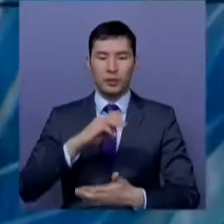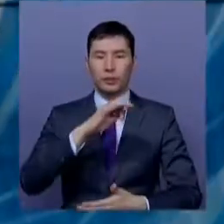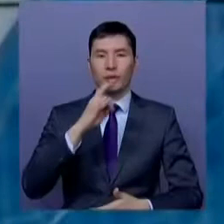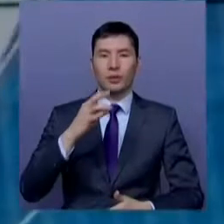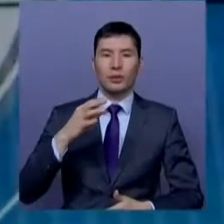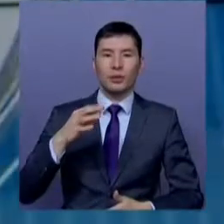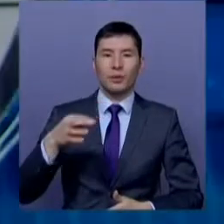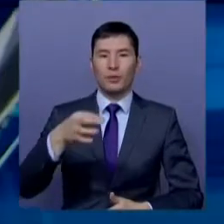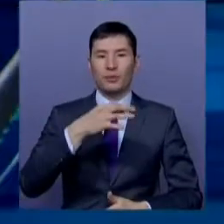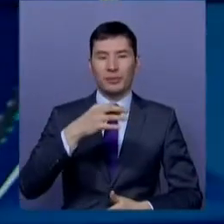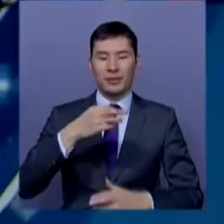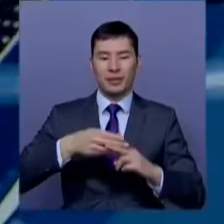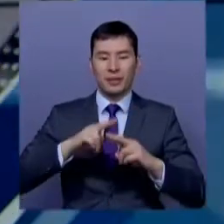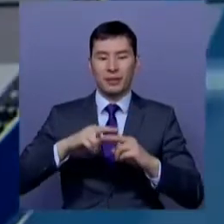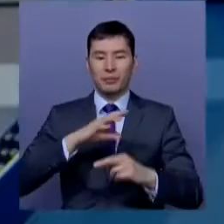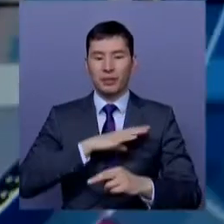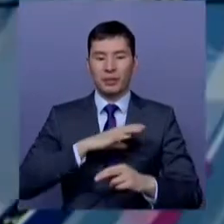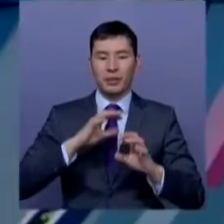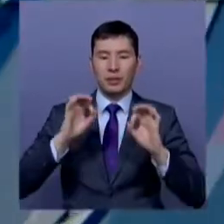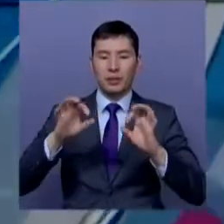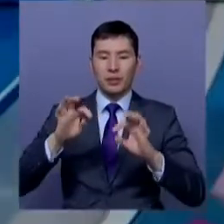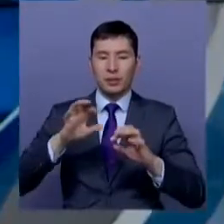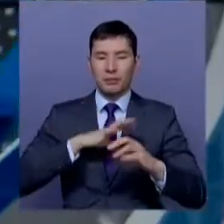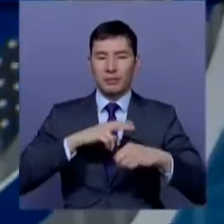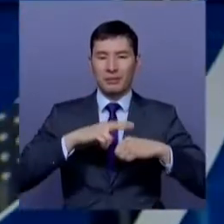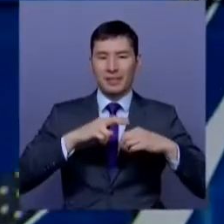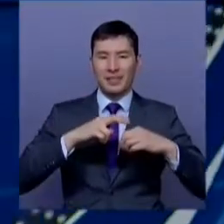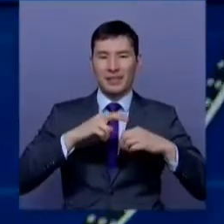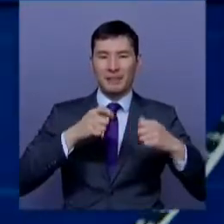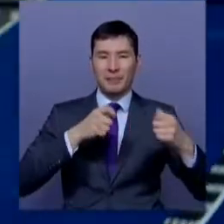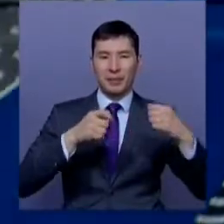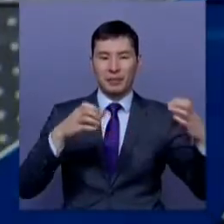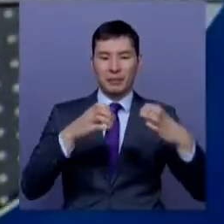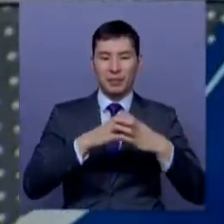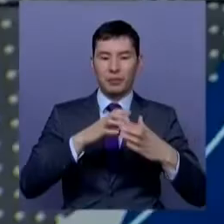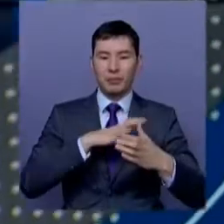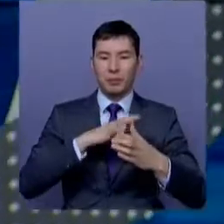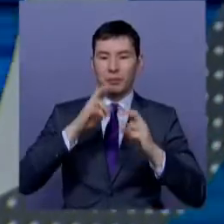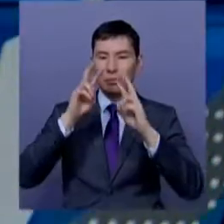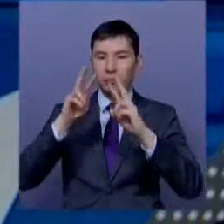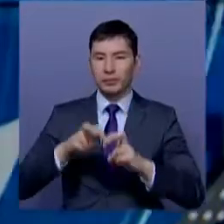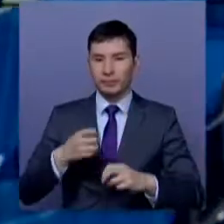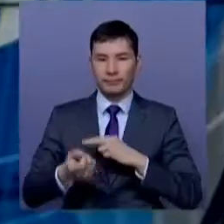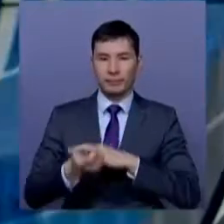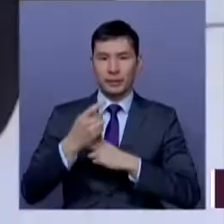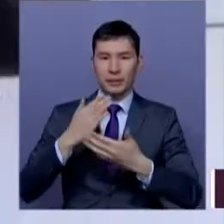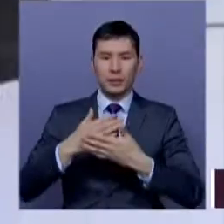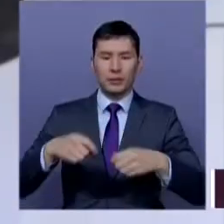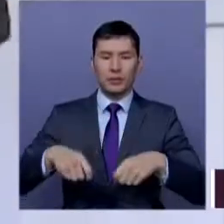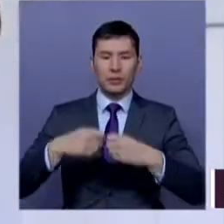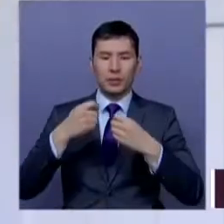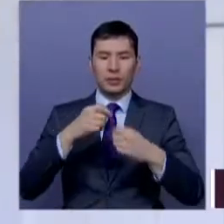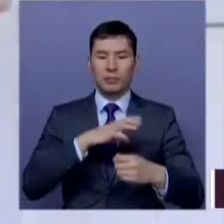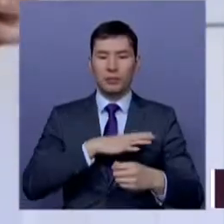облысының білім беру саласындағы сапаны қамтамасыз ету департаментінің жоспардан тыс тексеруінен кейін белгілі болды. Атап айтқанда, төмен